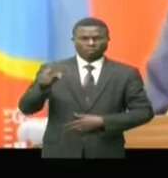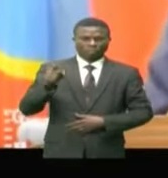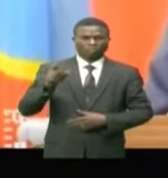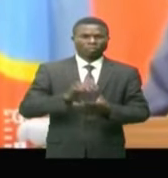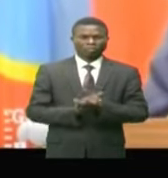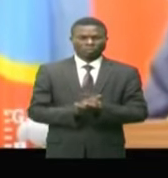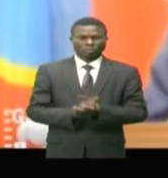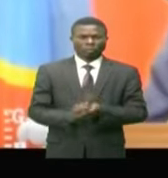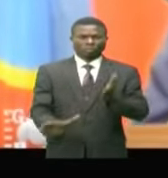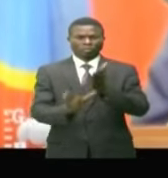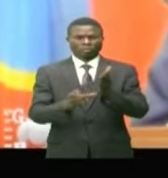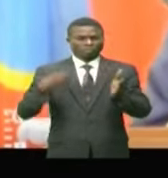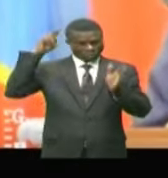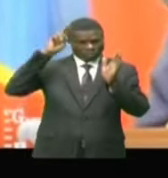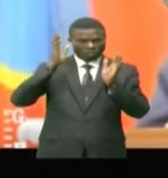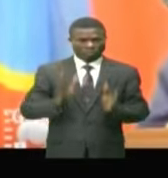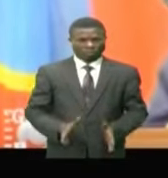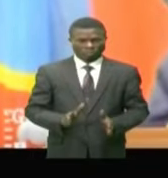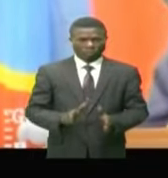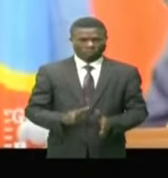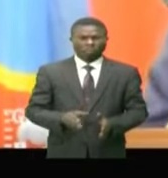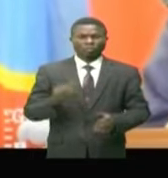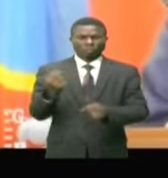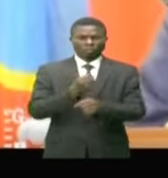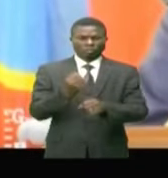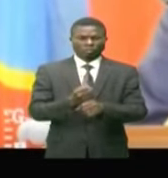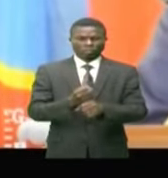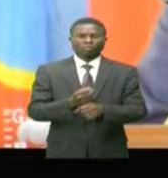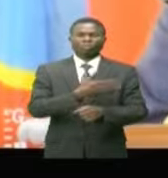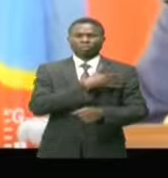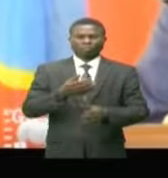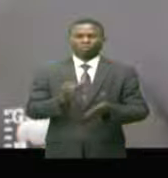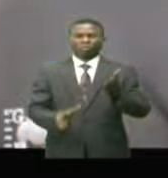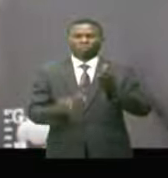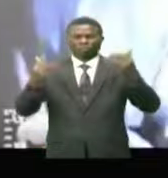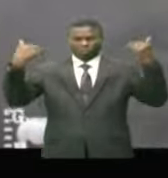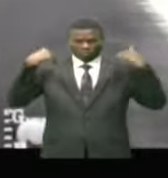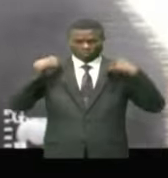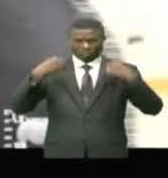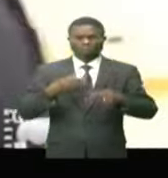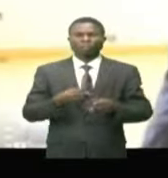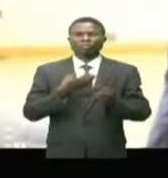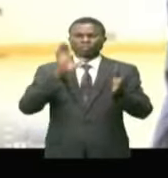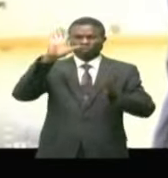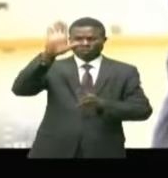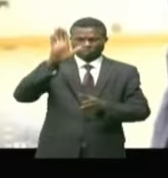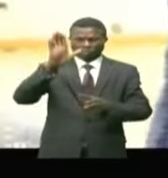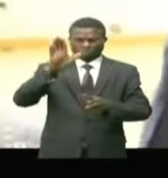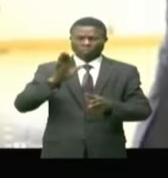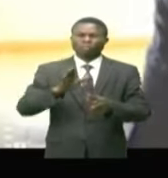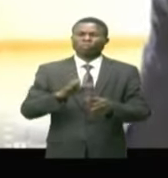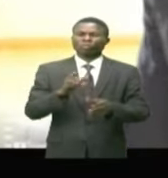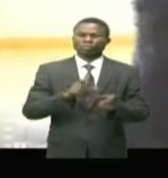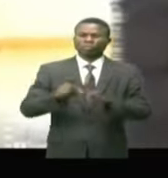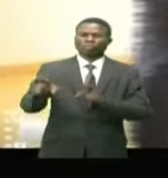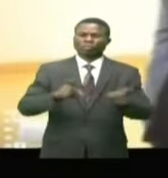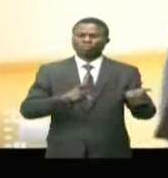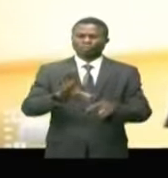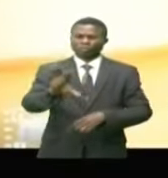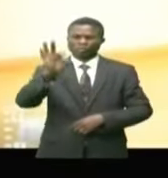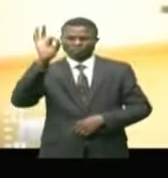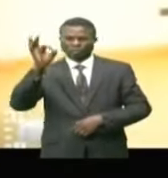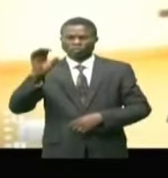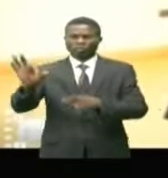Mangandro, vice-gouverneur, agissant au nom de son titulaire, détermine les 5 principaux axes à exploiter lors des ateliers